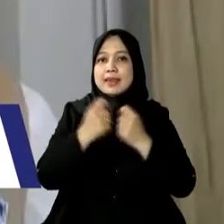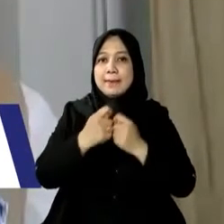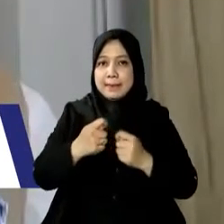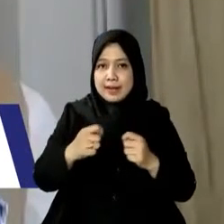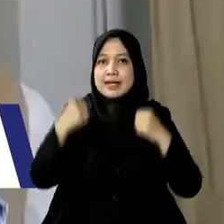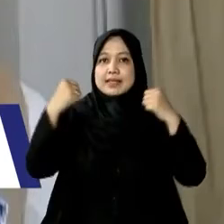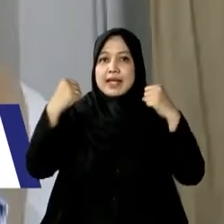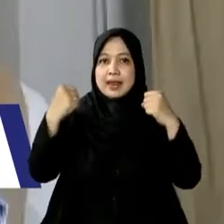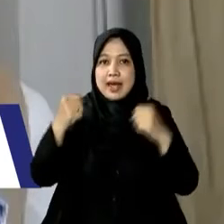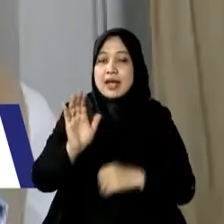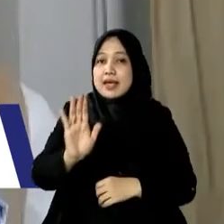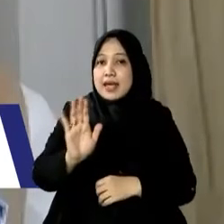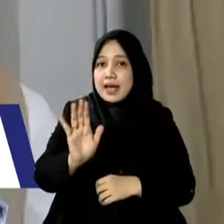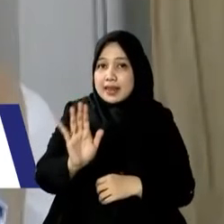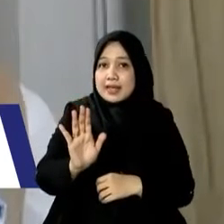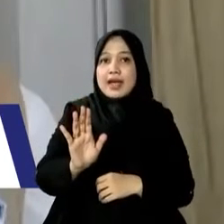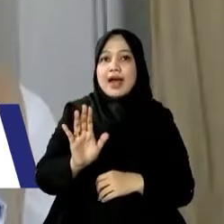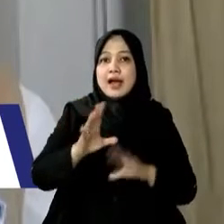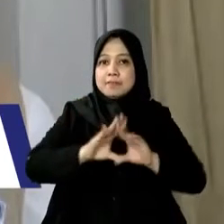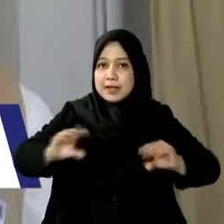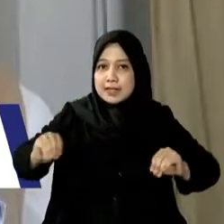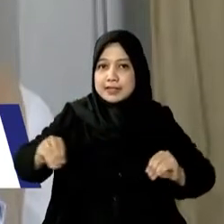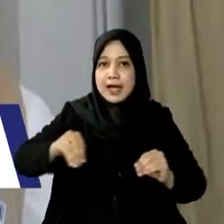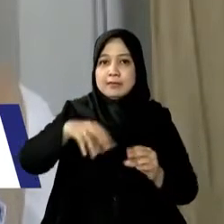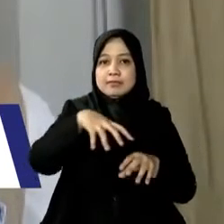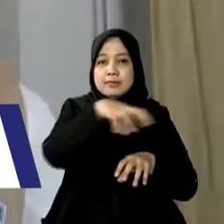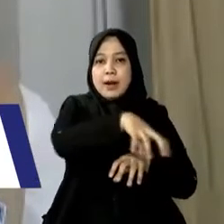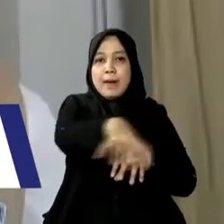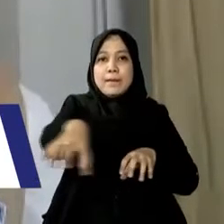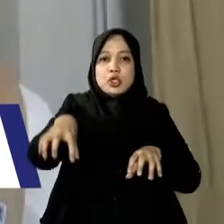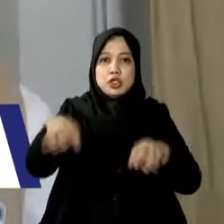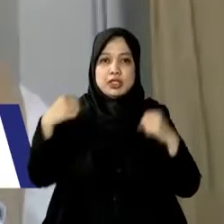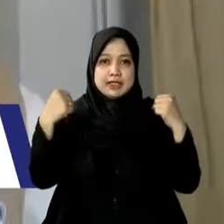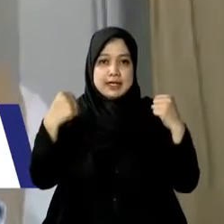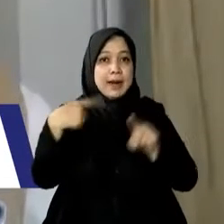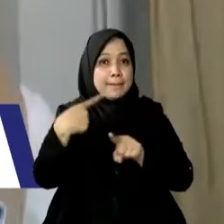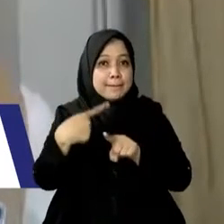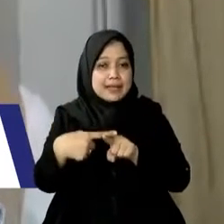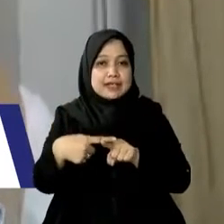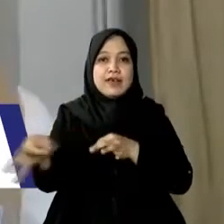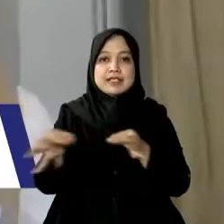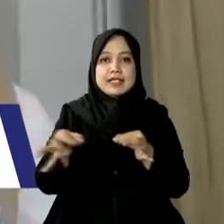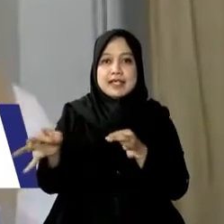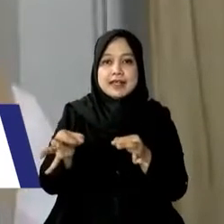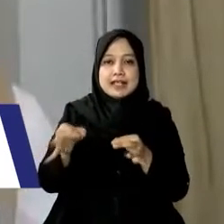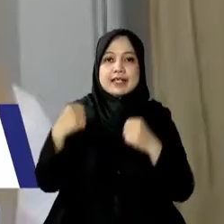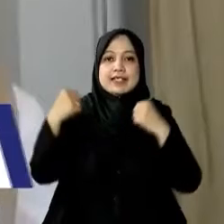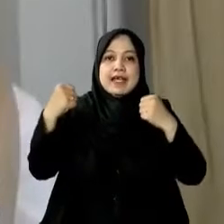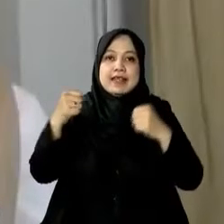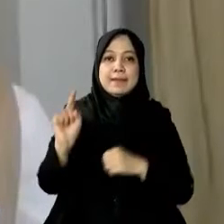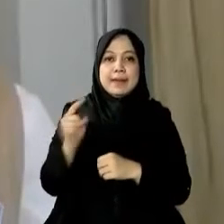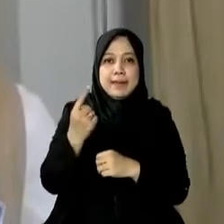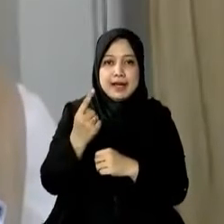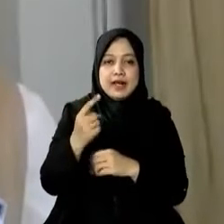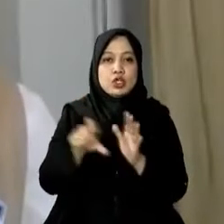akan bekerja di pos-pos kesehatan juga di Fasilitas Kesehatan primer yaitu Puskesmas untuk melakukan